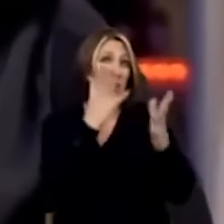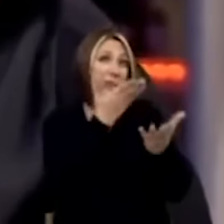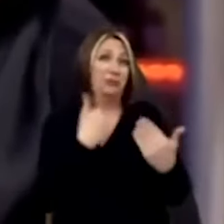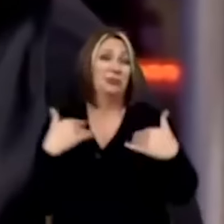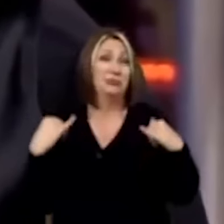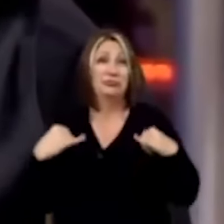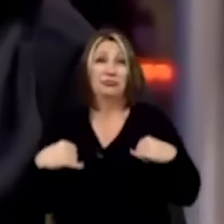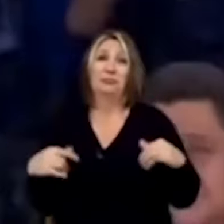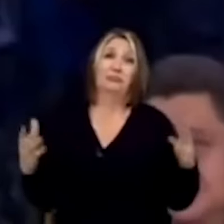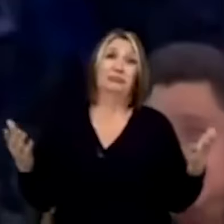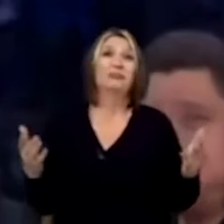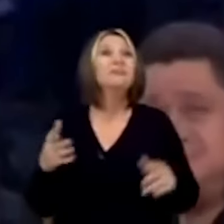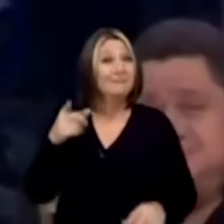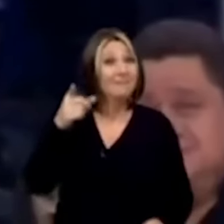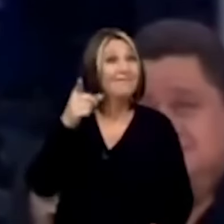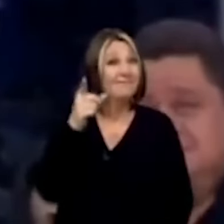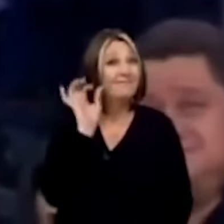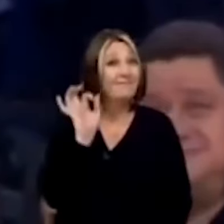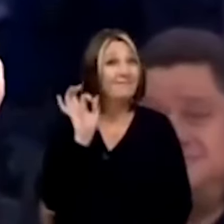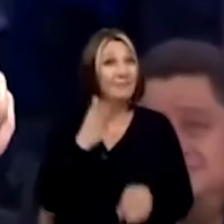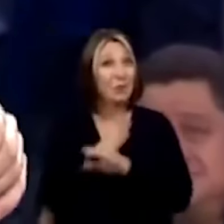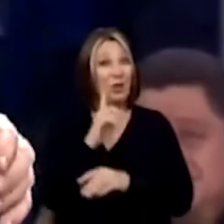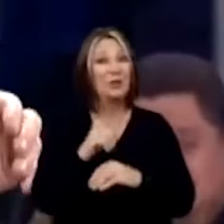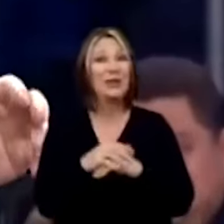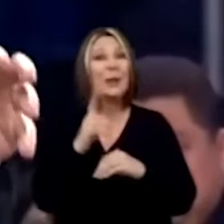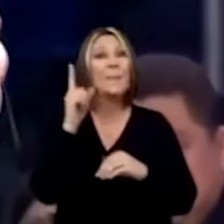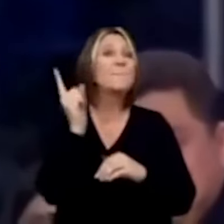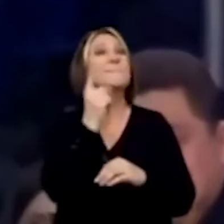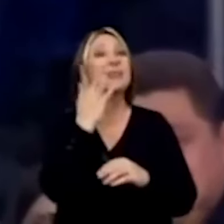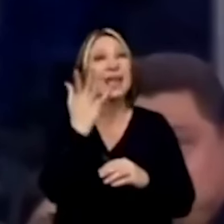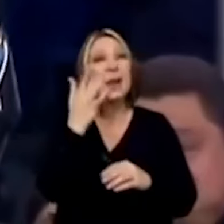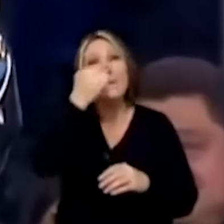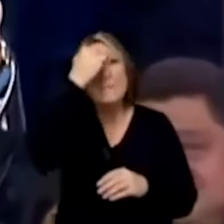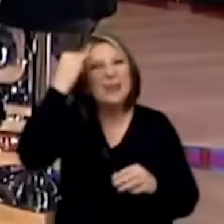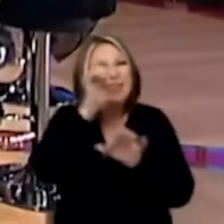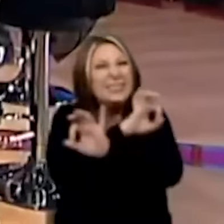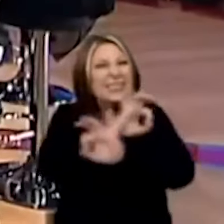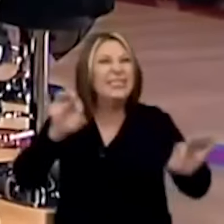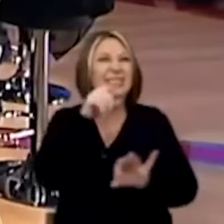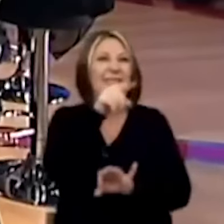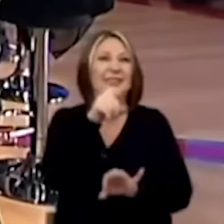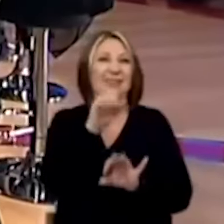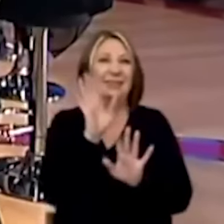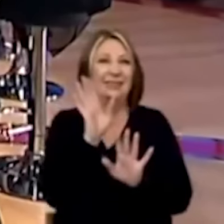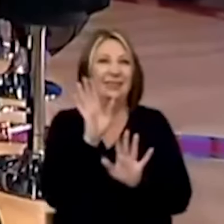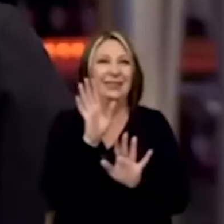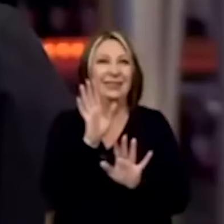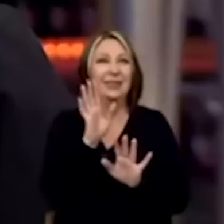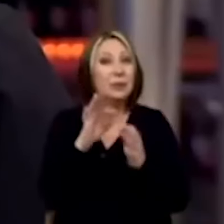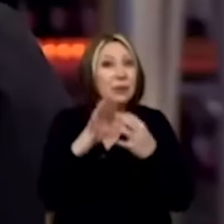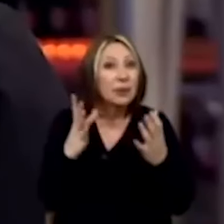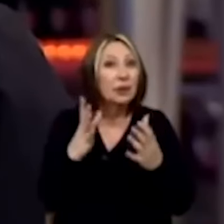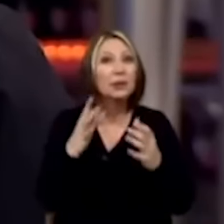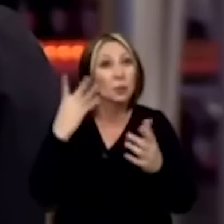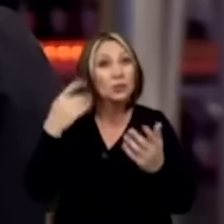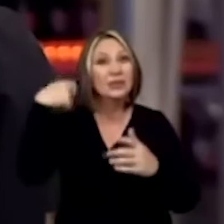Ya. Aa, evet, evet. Bir de tabii bahtsızsınız. Bahtsızsınız. Neden?